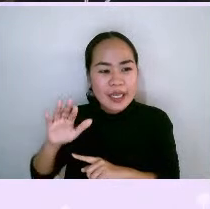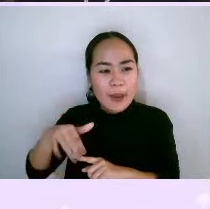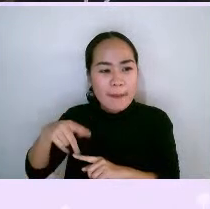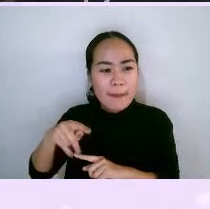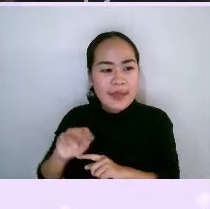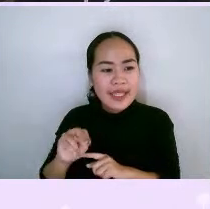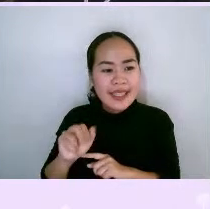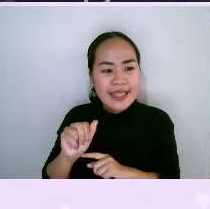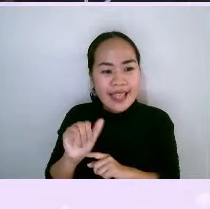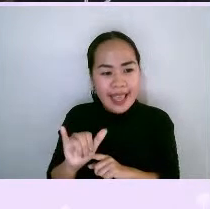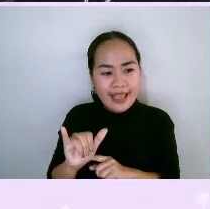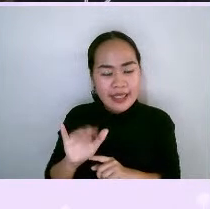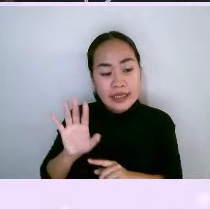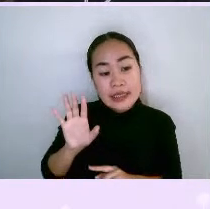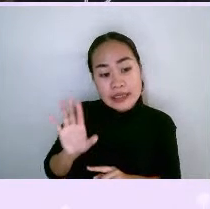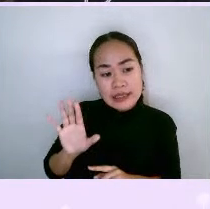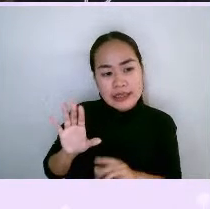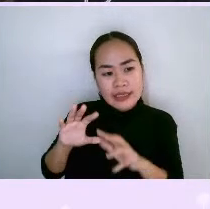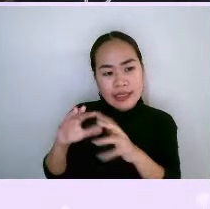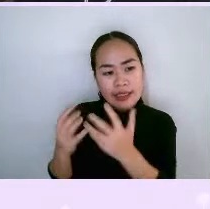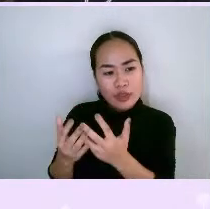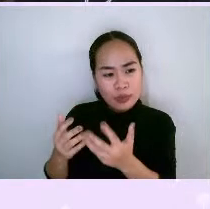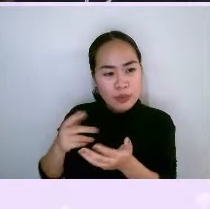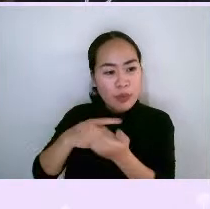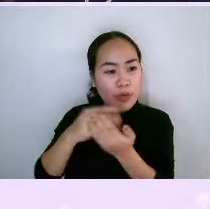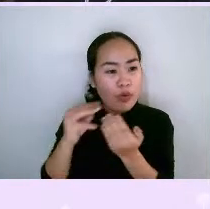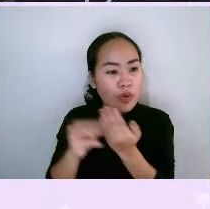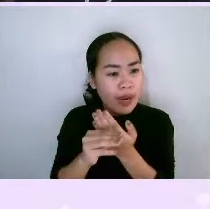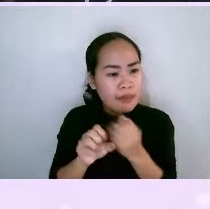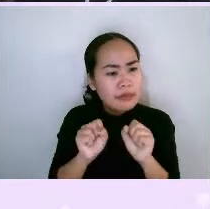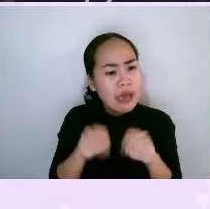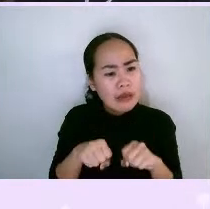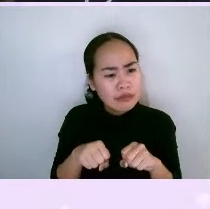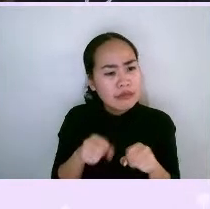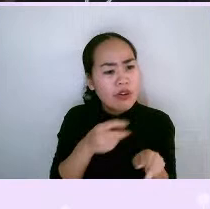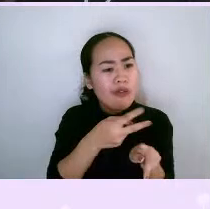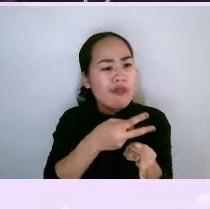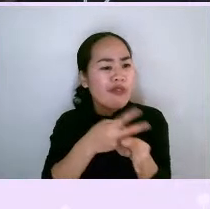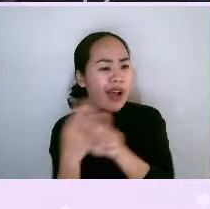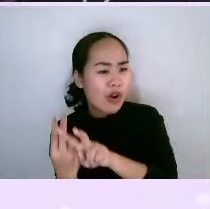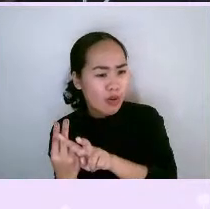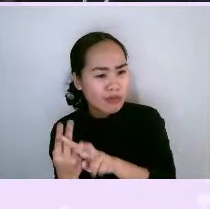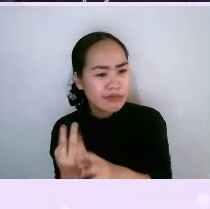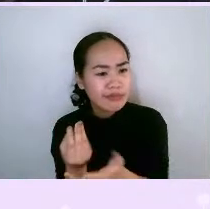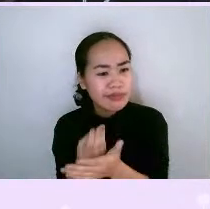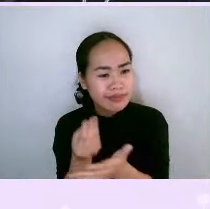to, nagpapautang sa ating mga kababaihan ng maximum of